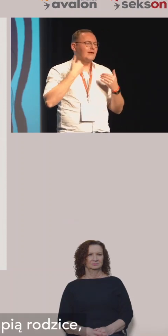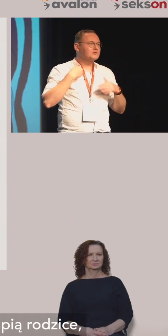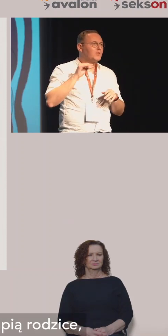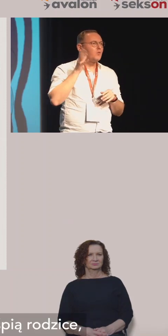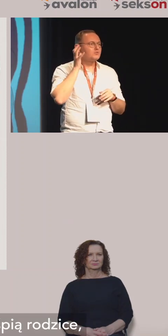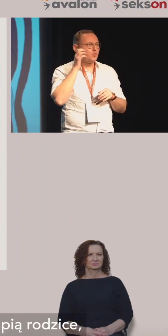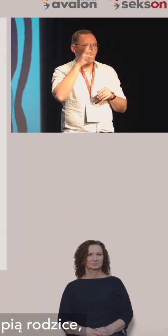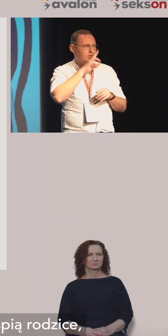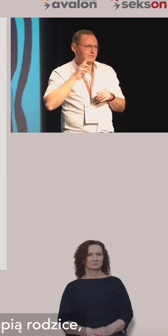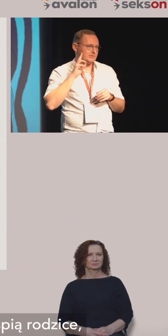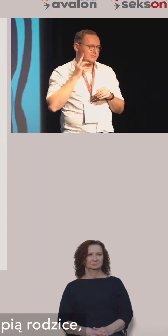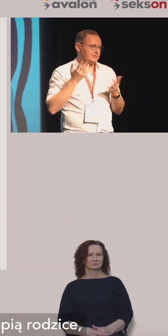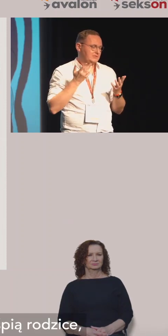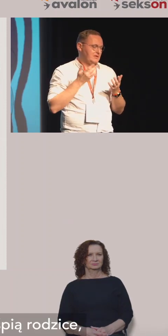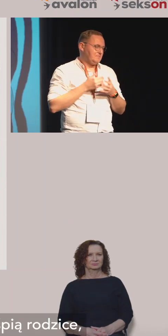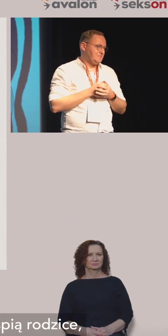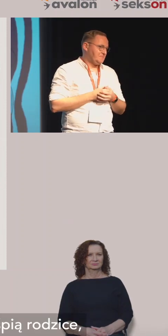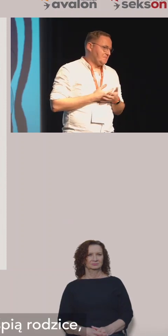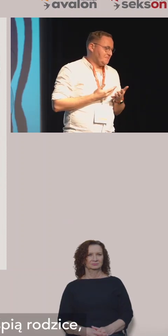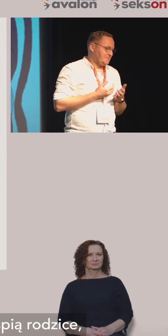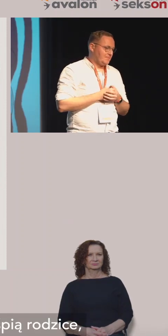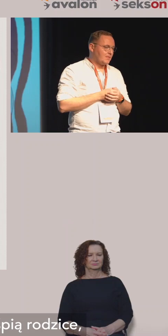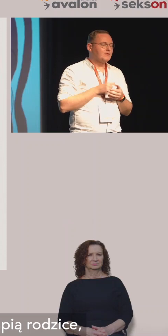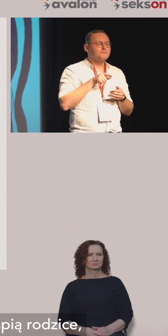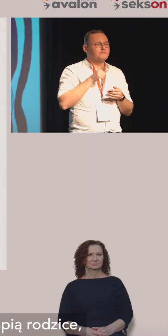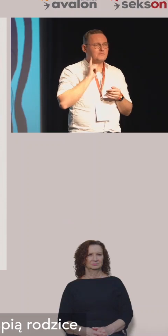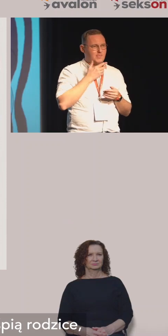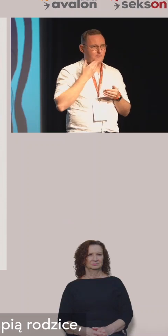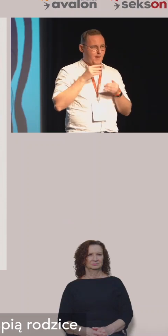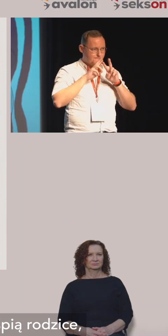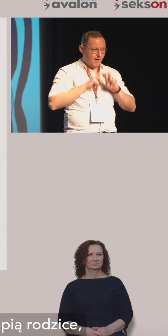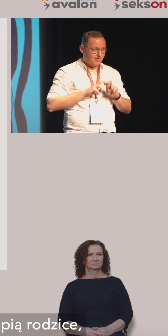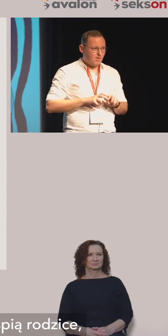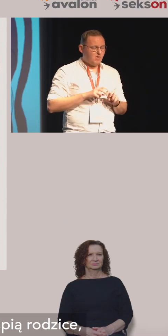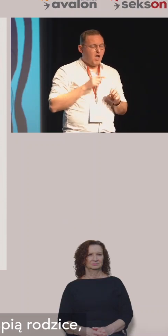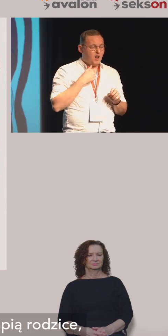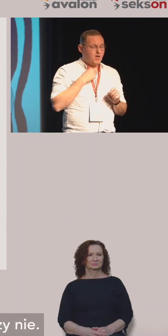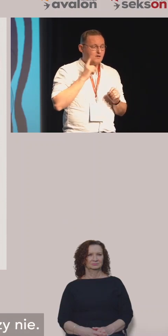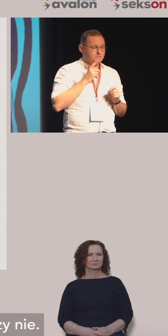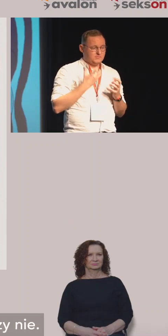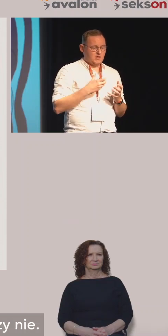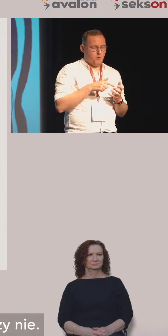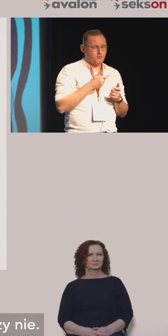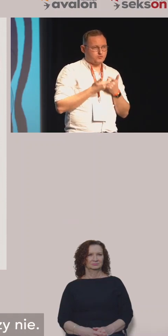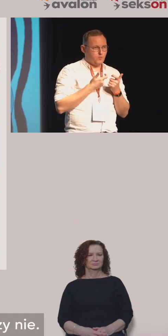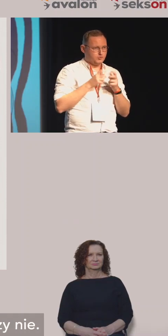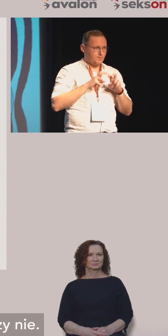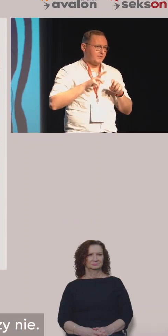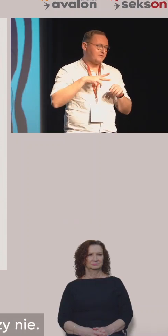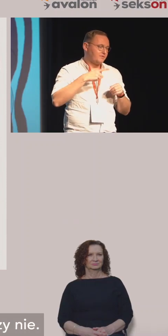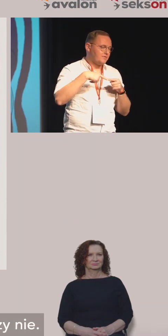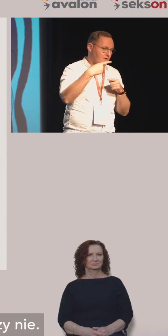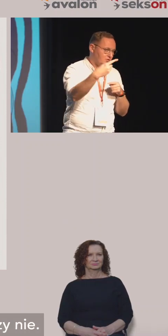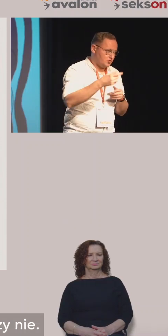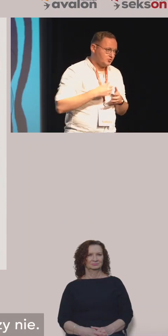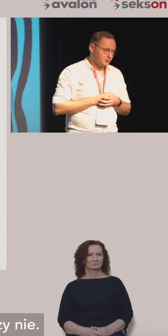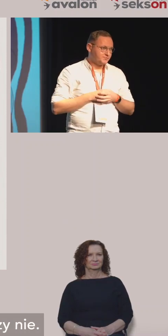Więc jeżeli na przykład podczas seksu w pokoju obok śpią rodzice, tak naprawdę nie mam